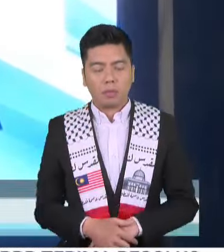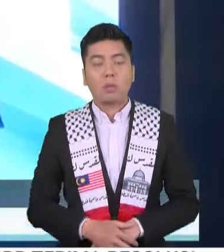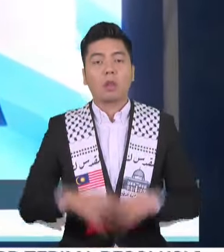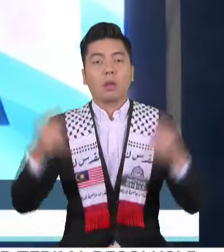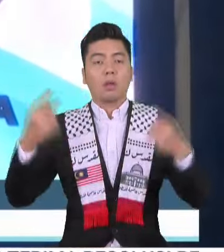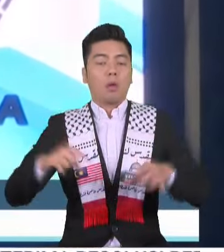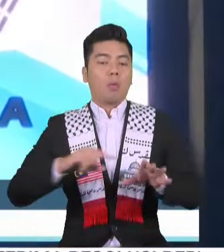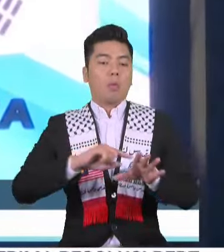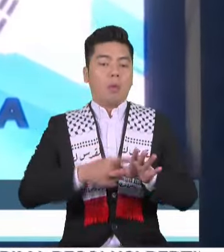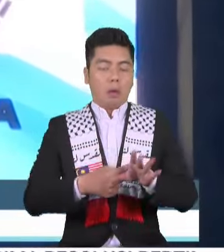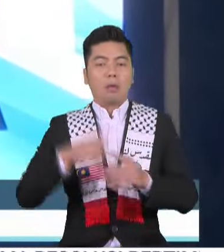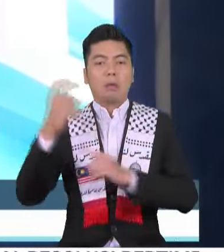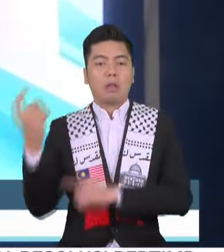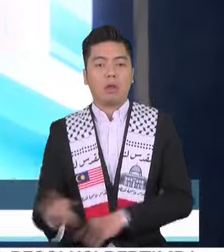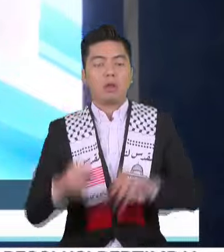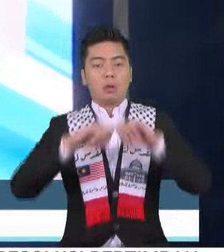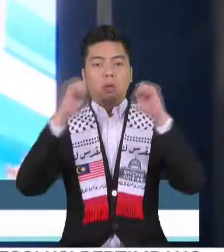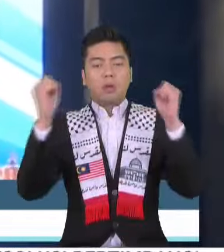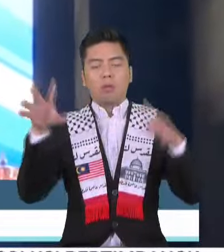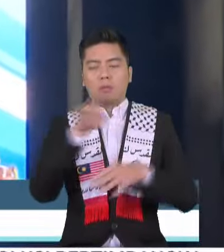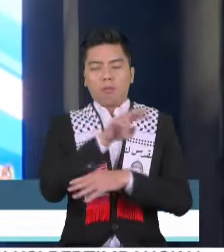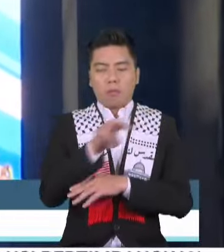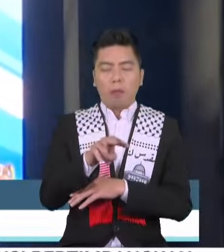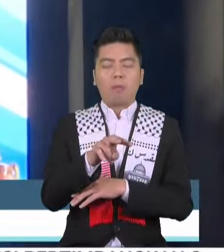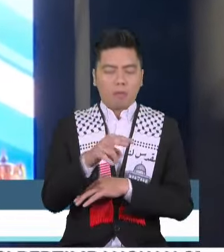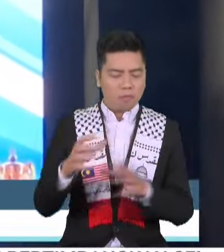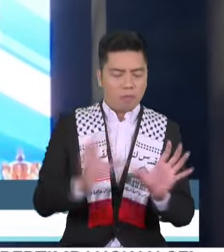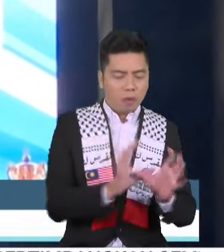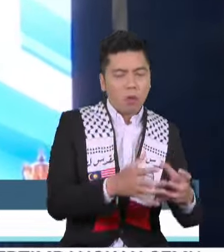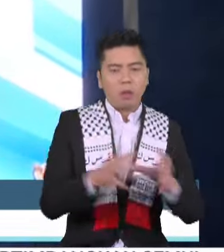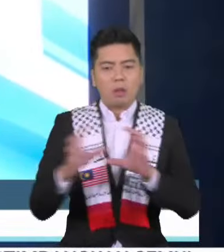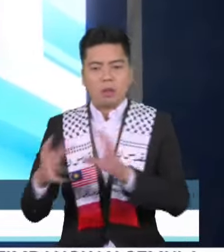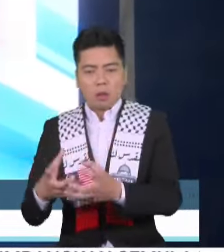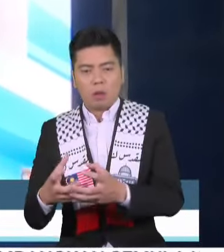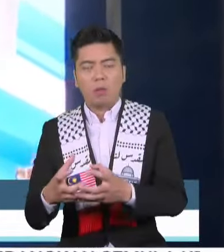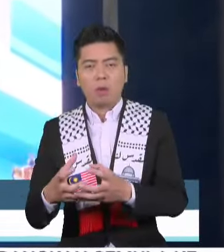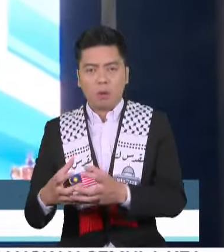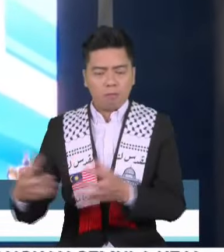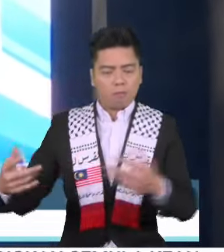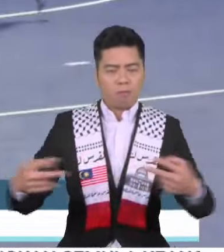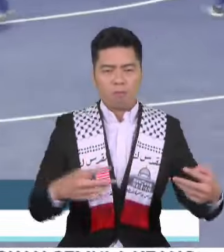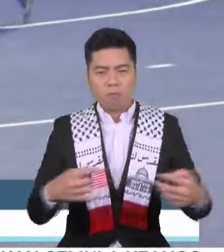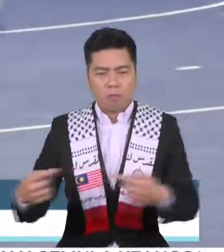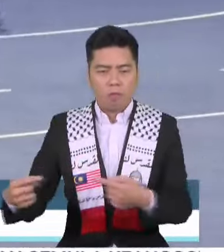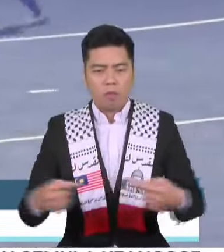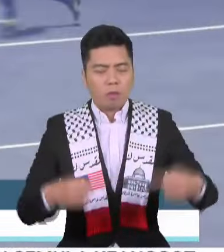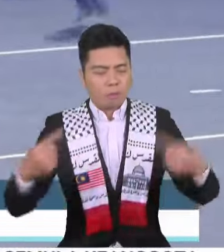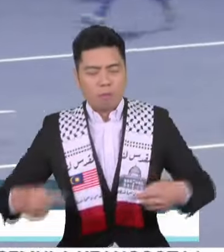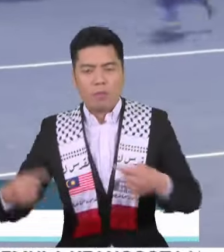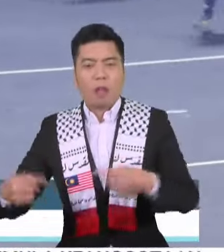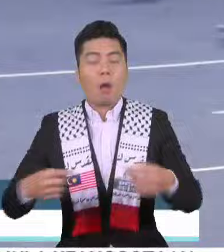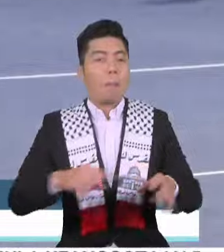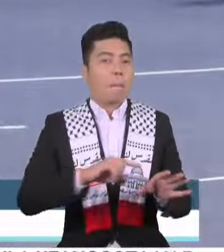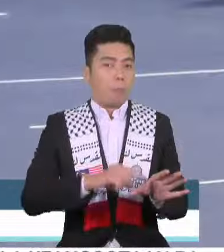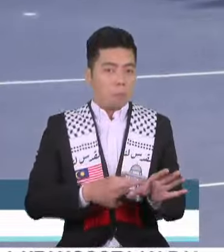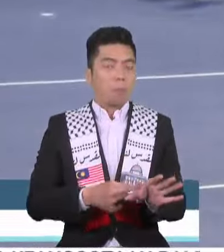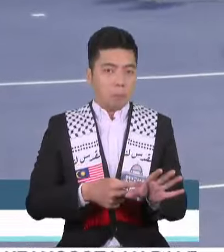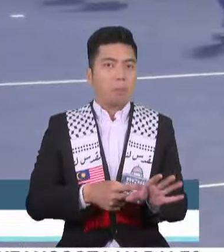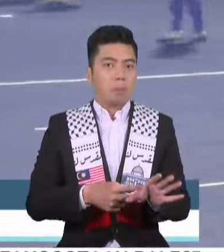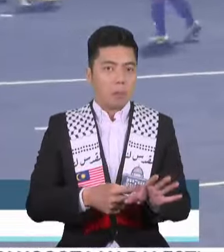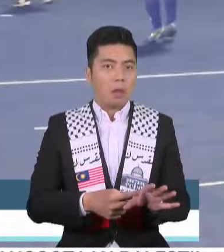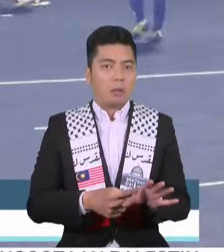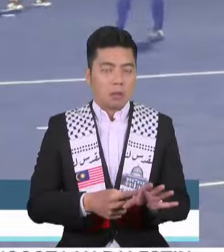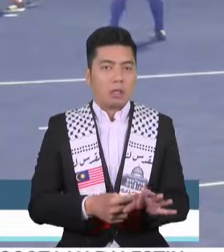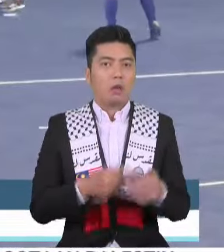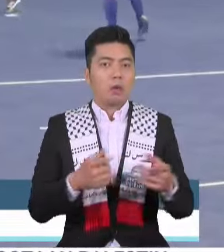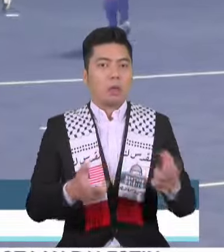Saingan berlangsung di Stadium Hoki Azlan Shah menyaksikan kedua-dua pasukan saling bertukar serangan sebaik permainan bermula. Speedy